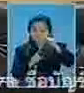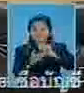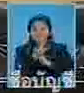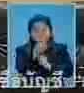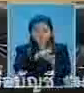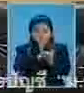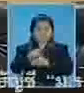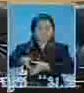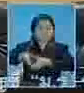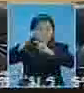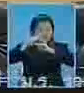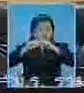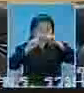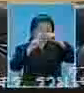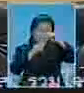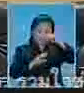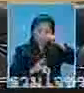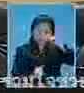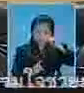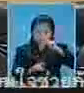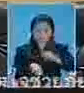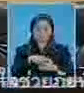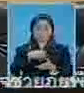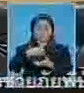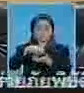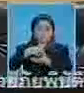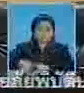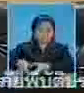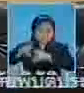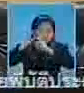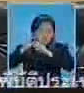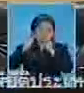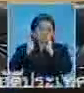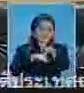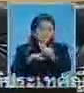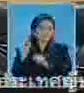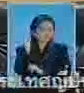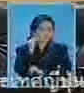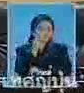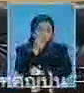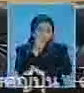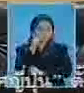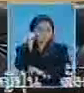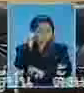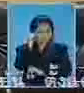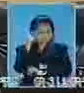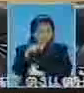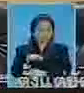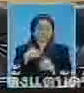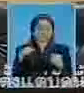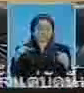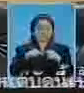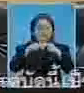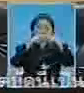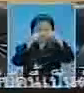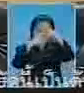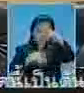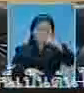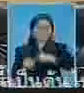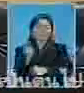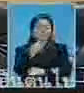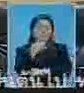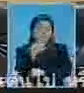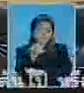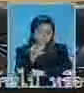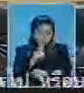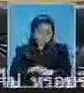นให้กับท่านสมาชิกแล้วก็พี่น้องประชาชนที่ติดตามฟังการอภิปรายอยู่ว่า8ข้อของท่านนั้นมีเรื่องอะ